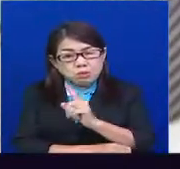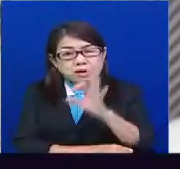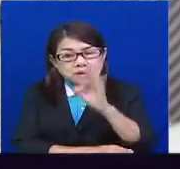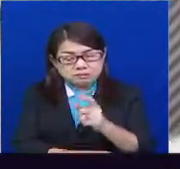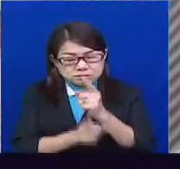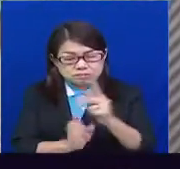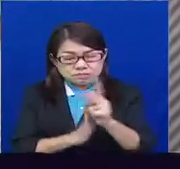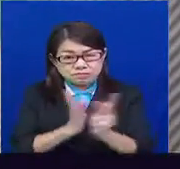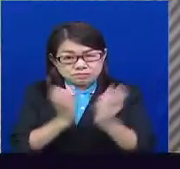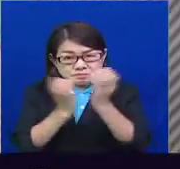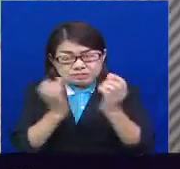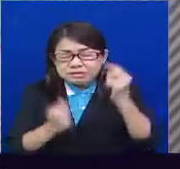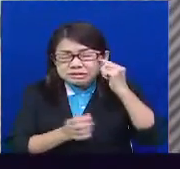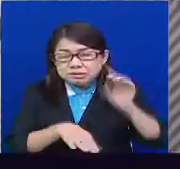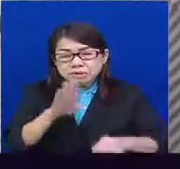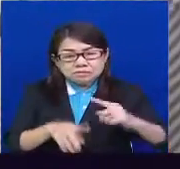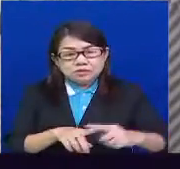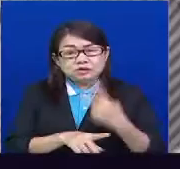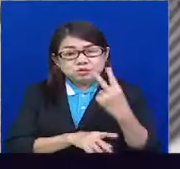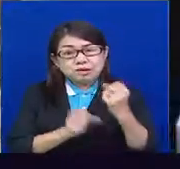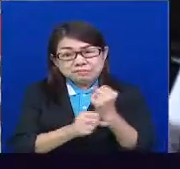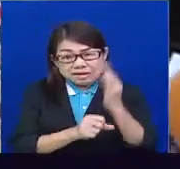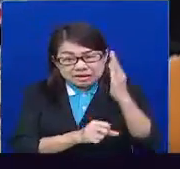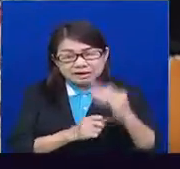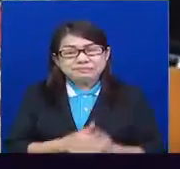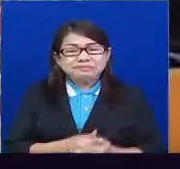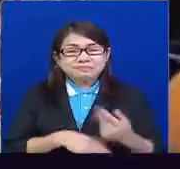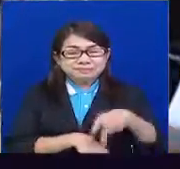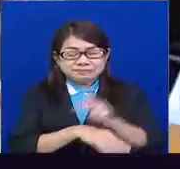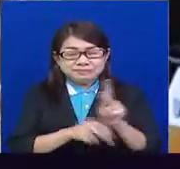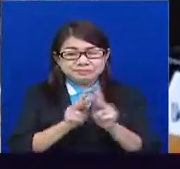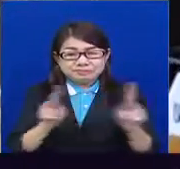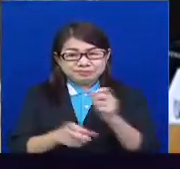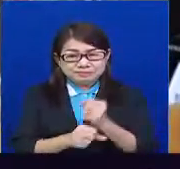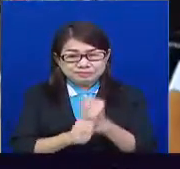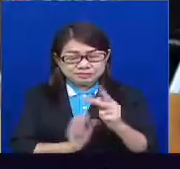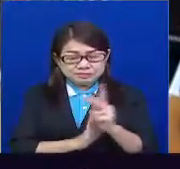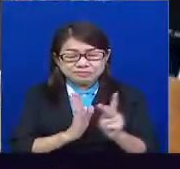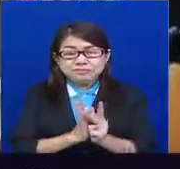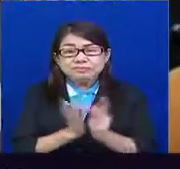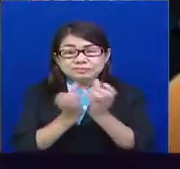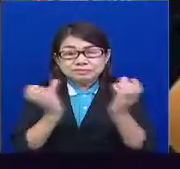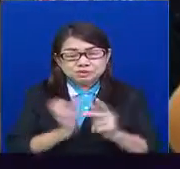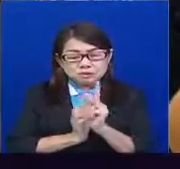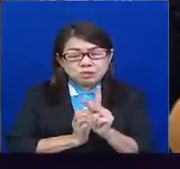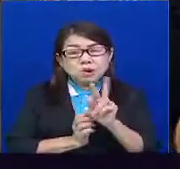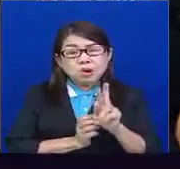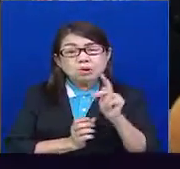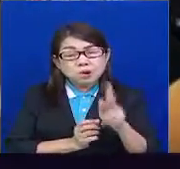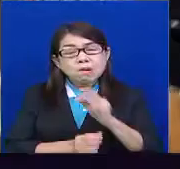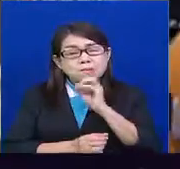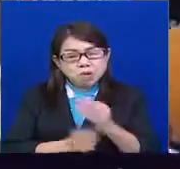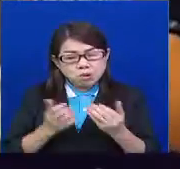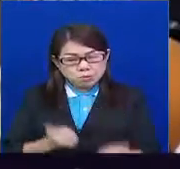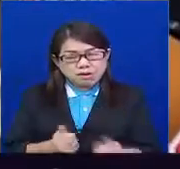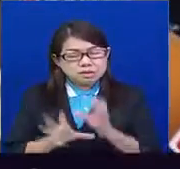เดือนกุมภาพันธ์ปีหน้าด้านนายมีชัยฤชุพันธ์ประธานกรรมการร่างรัฐธรรมนูญหรือกรทนะครับระบุว่าวันนี้จะได้ข้อสรุป